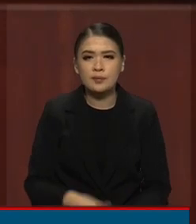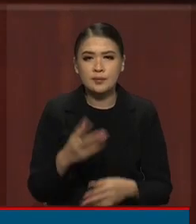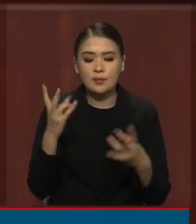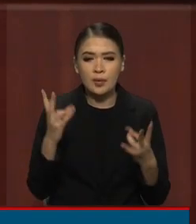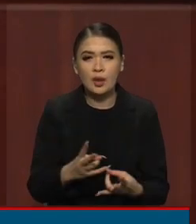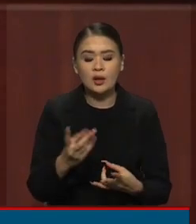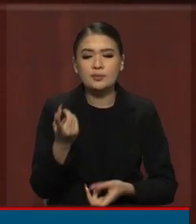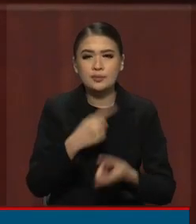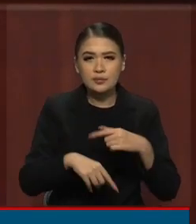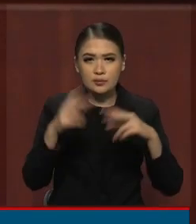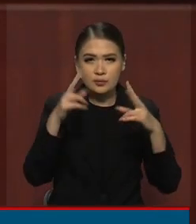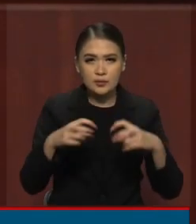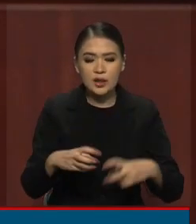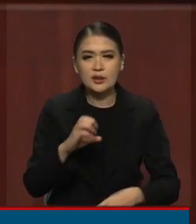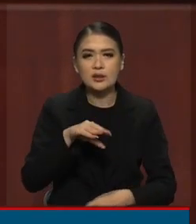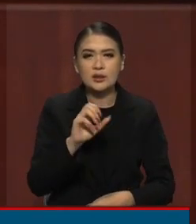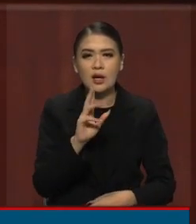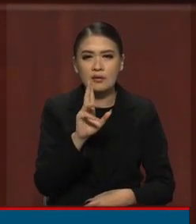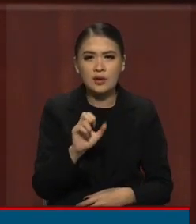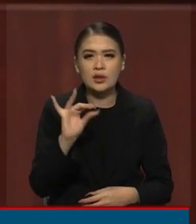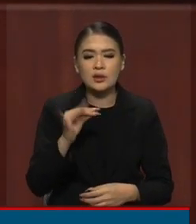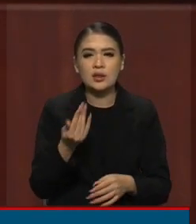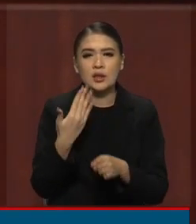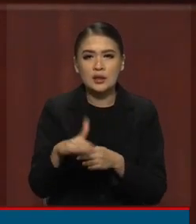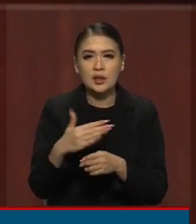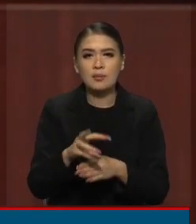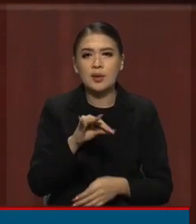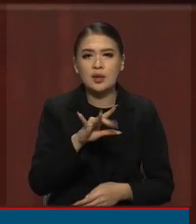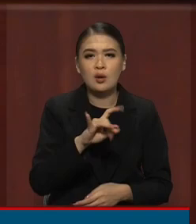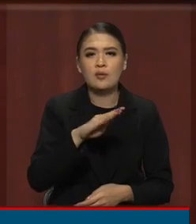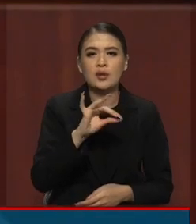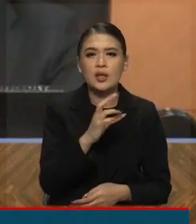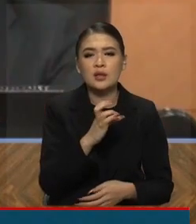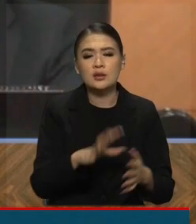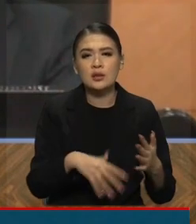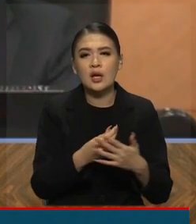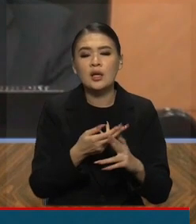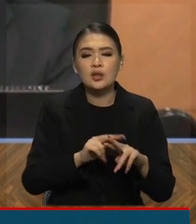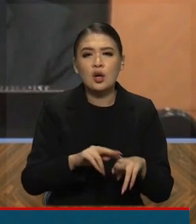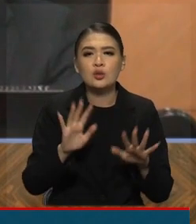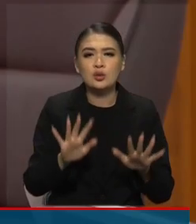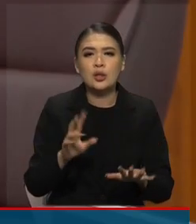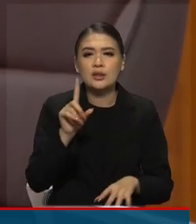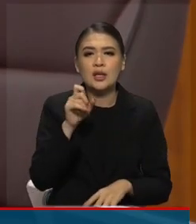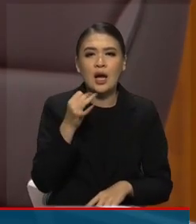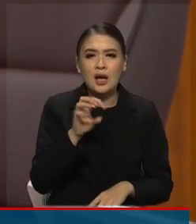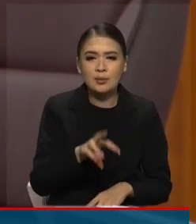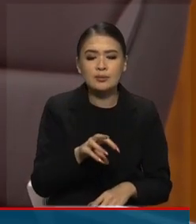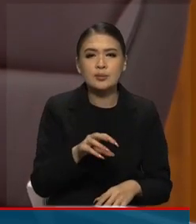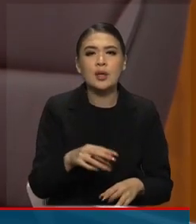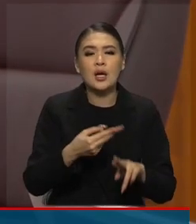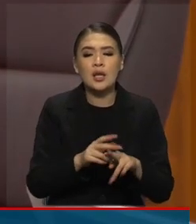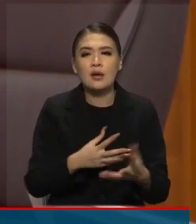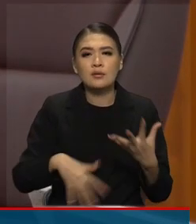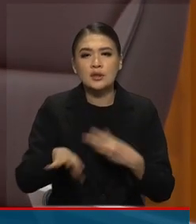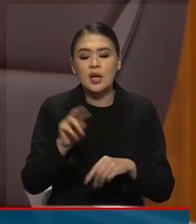Необходимо пересмотреть предельные ставки, суммы и сроки кредитования микрофинансовыми организациями, особенно выдающими займы до зарплаты. Все